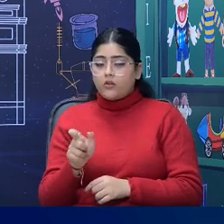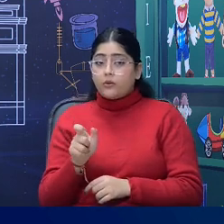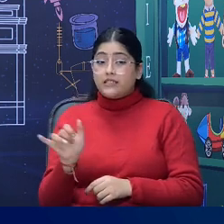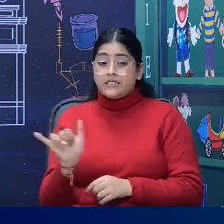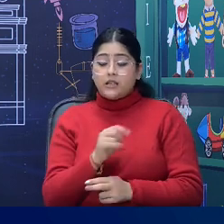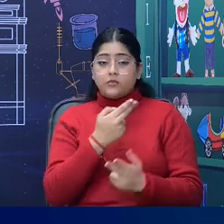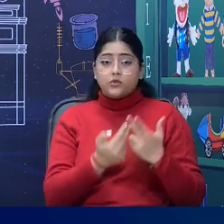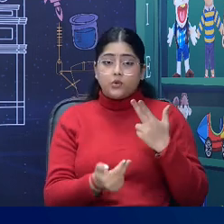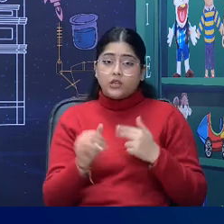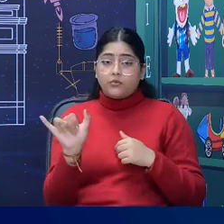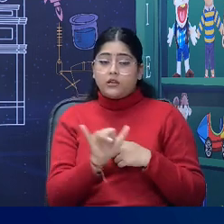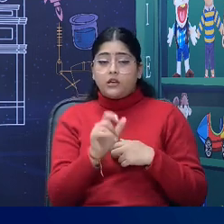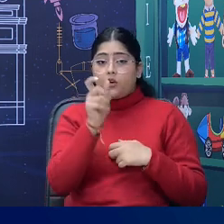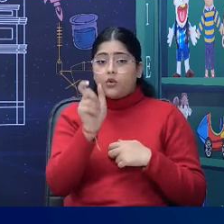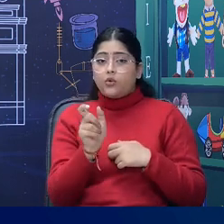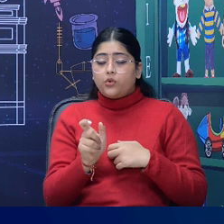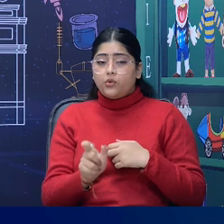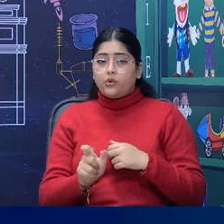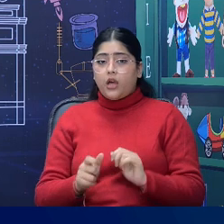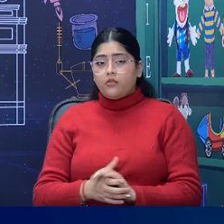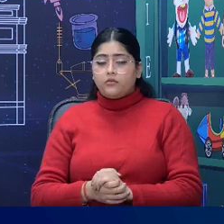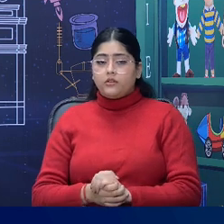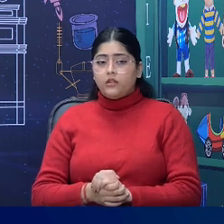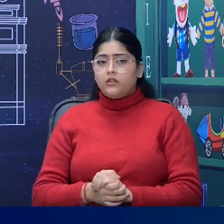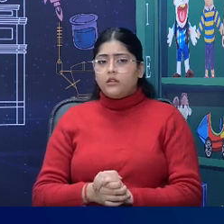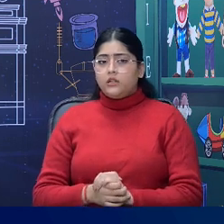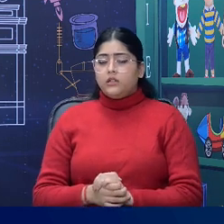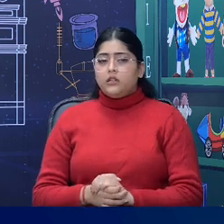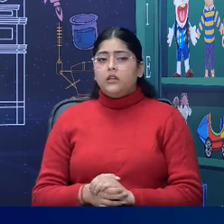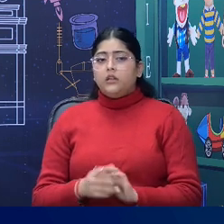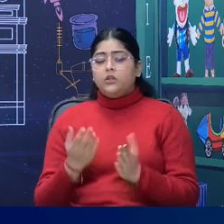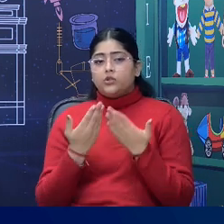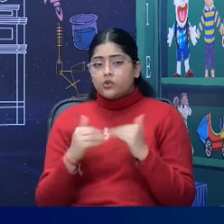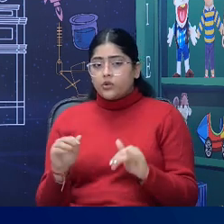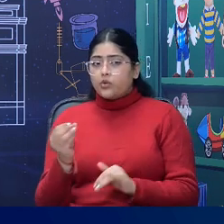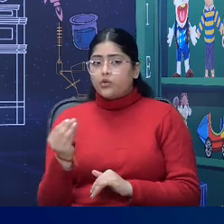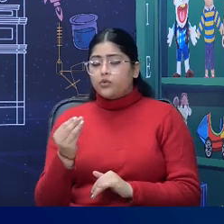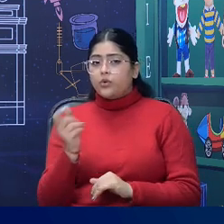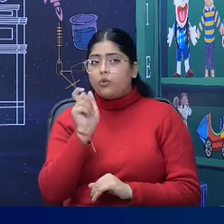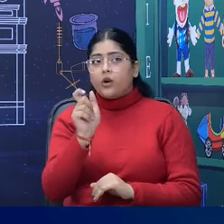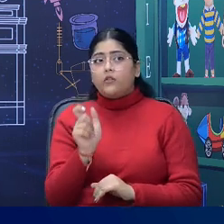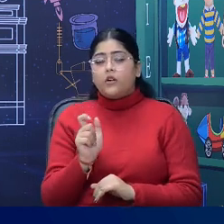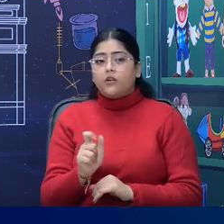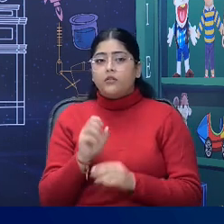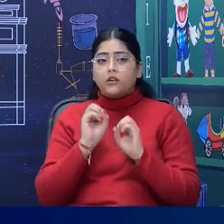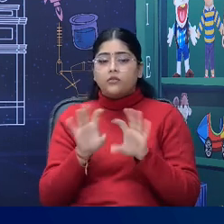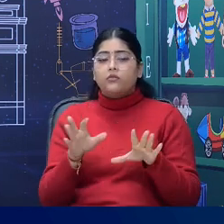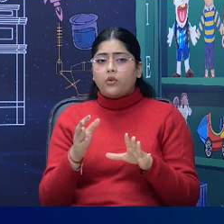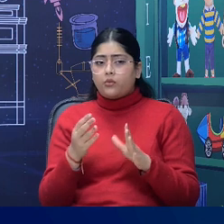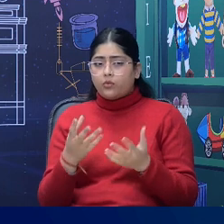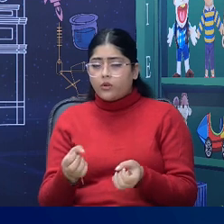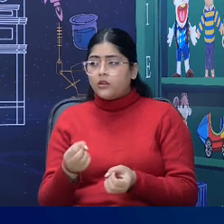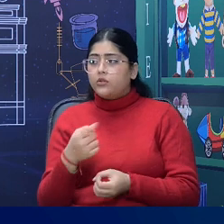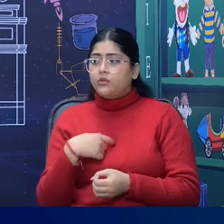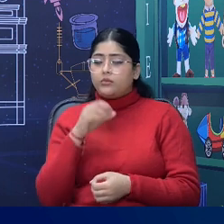बोलचाल के जो शब्द हैं उनका इस्तेमाल किया गया है आप बच्चों को अगर कुछ ऐसे शब्द बताना चाहे तो जरूर बताएं सर जी जी जी कुछ